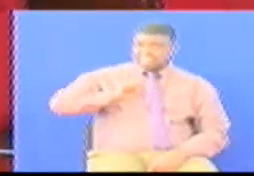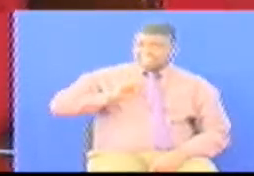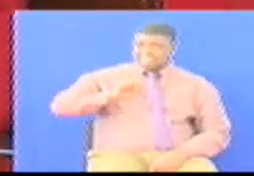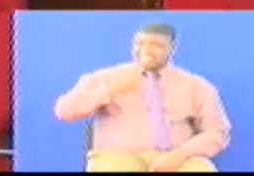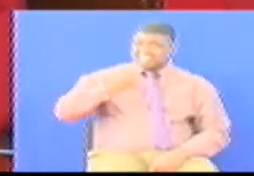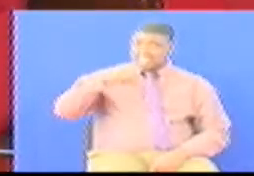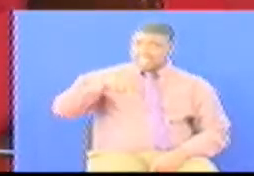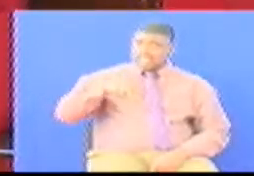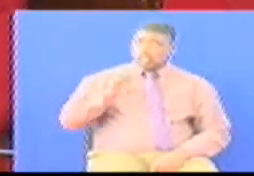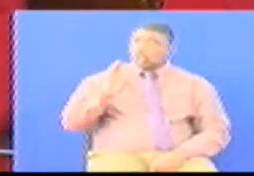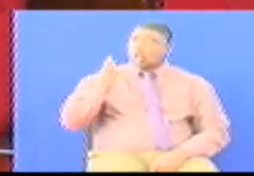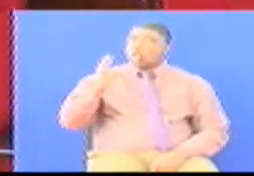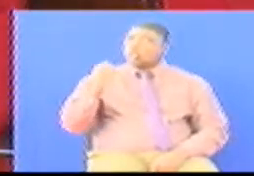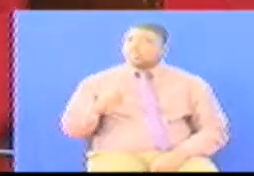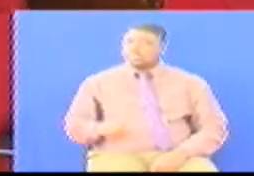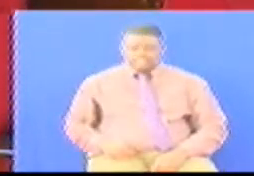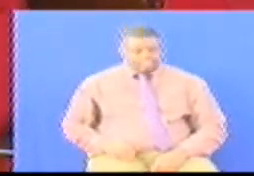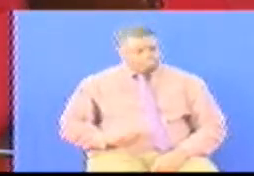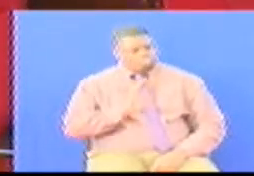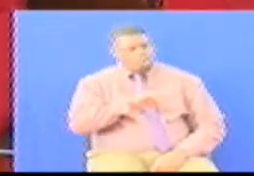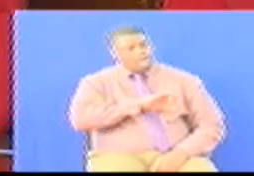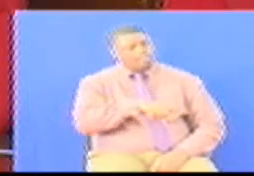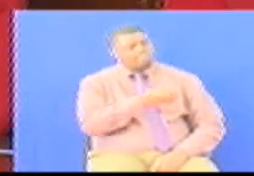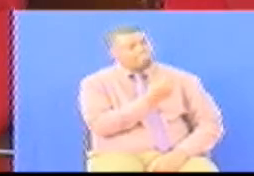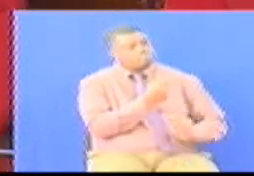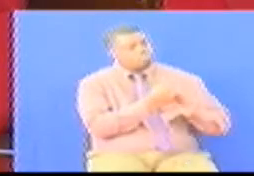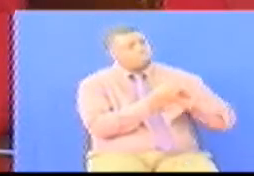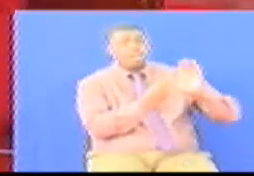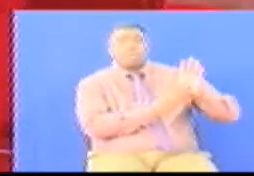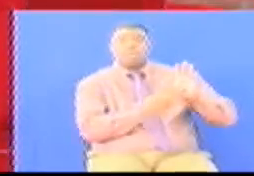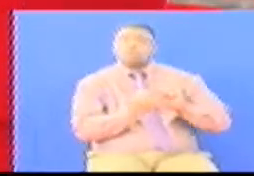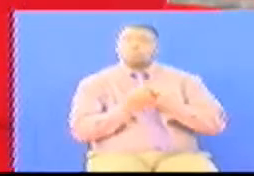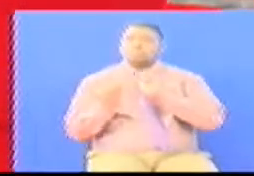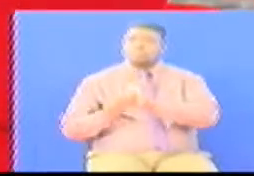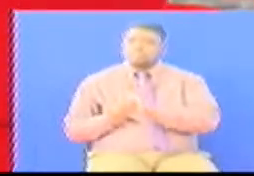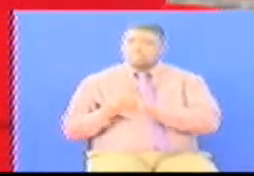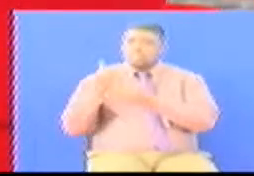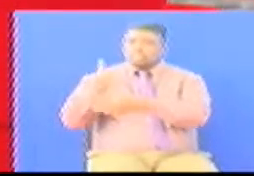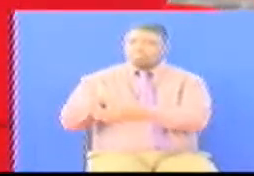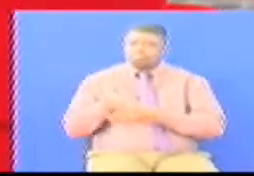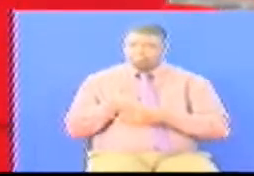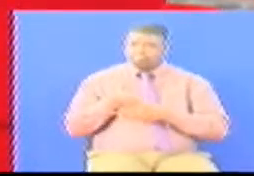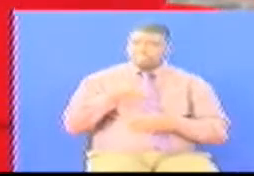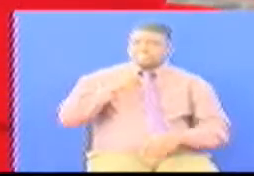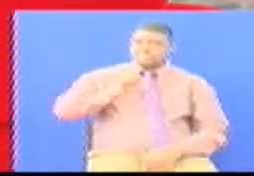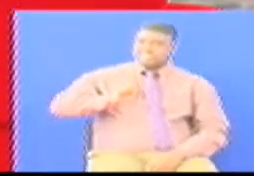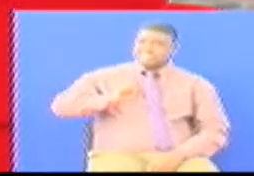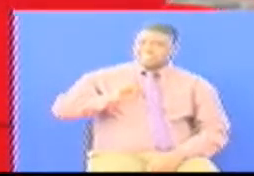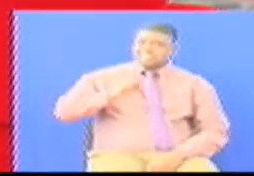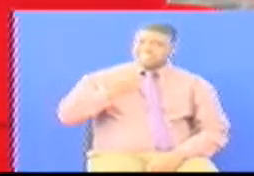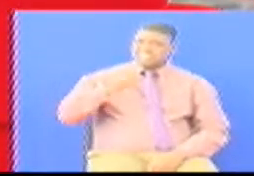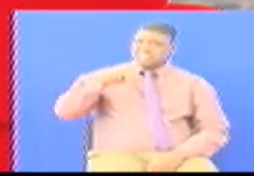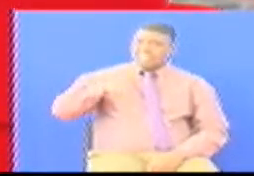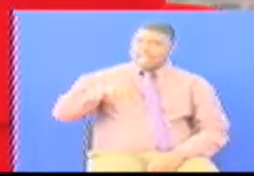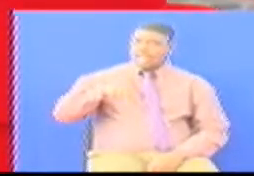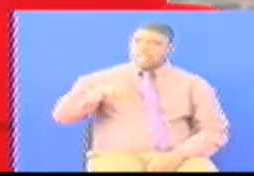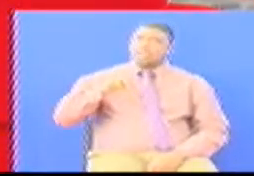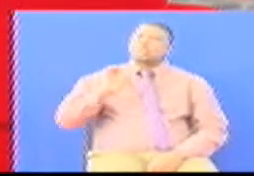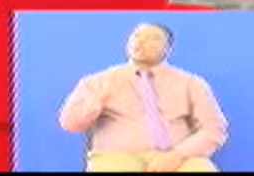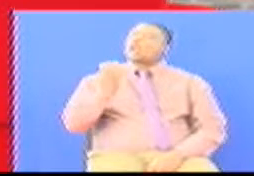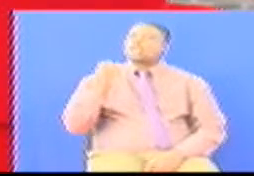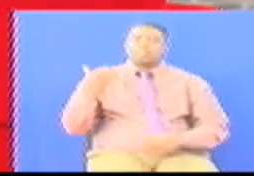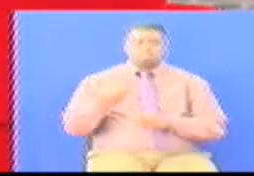Mheshimiwa Speaker, kwa mwaka wa ukaguzi 2018-2019 kampuni ya Stami Gold ilipata hati mbaya ya ukaguzi adverse